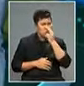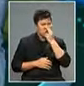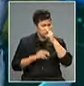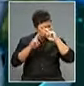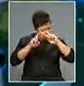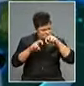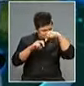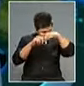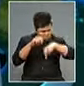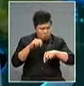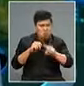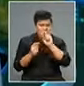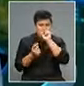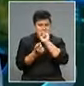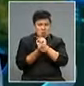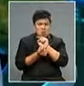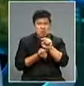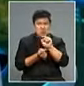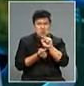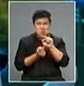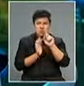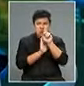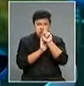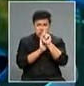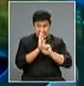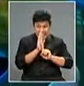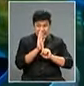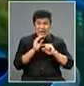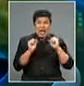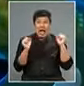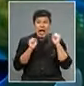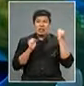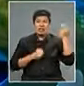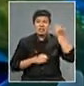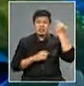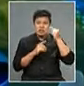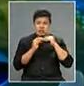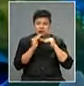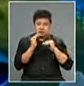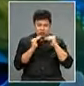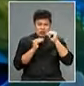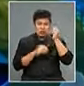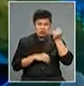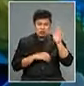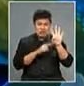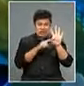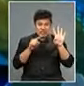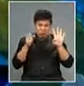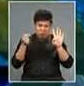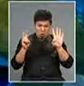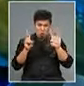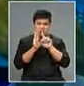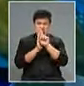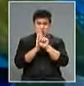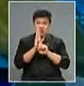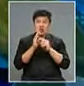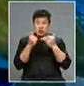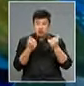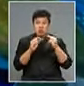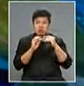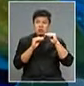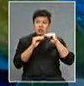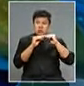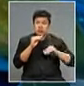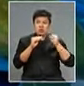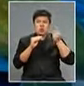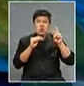ไปครับก็เพราะว่าอุณหภูมิต่ำสุดของพื้นที่อากาศหนาวส่วนใหญ่ยกขึ้นมาอยู่ที่ระดับ 14-16 องศากันดังนั้นโดยที่ต่ำกว่า12